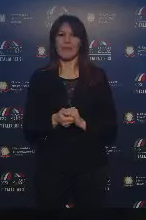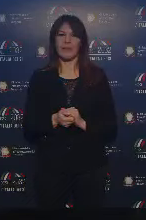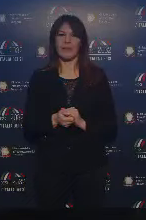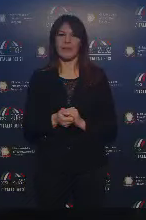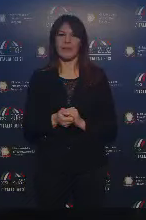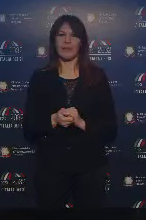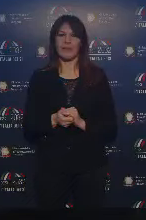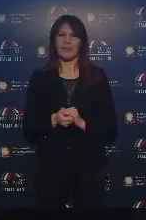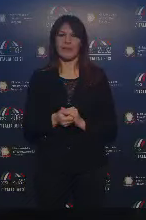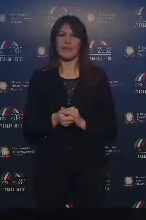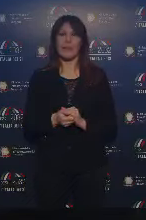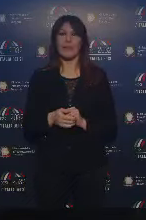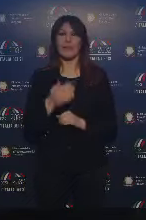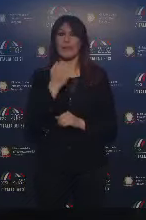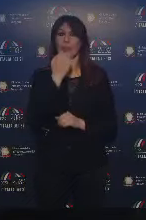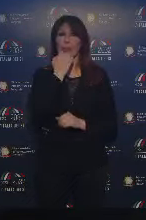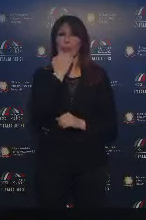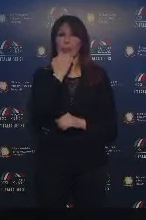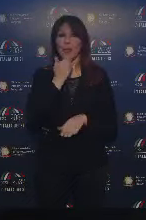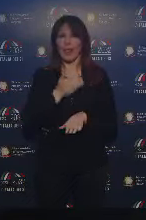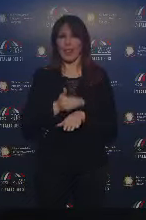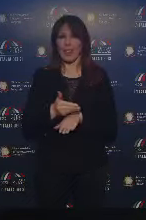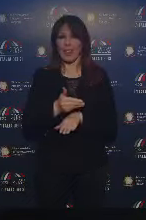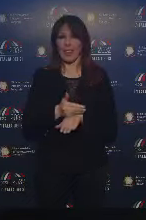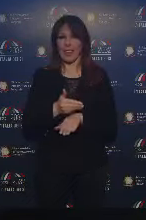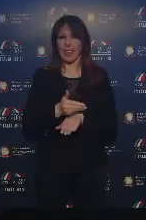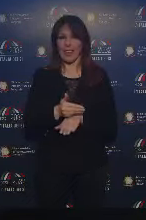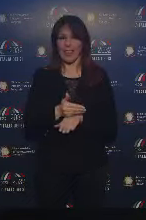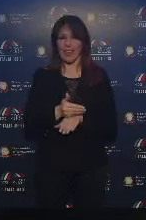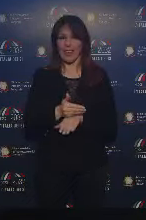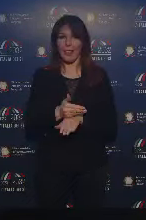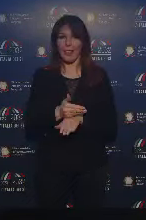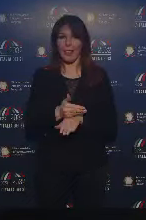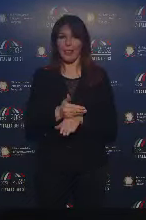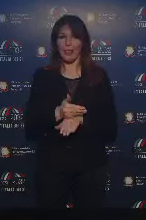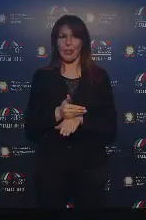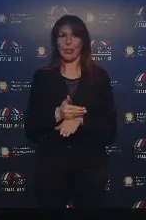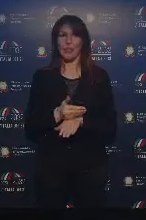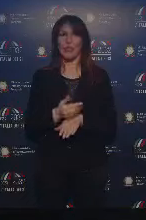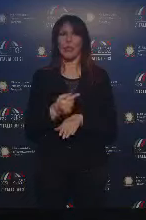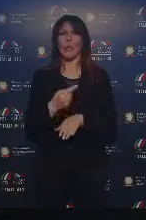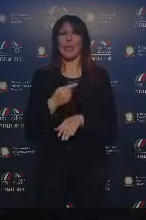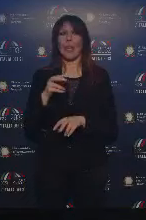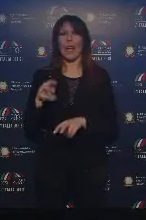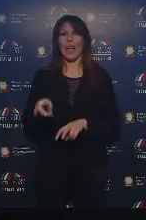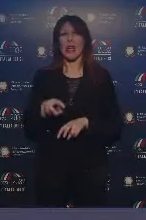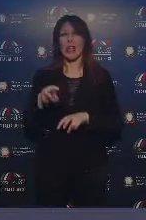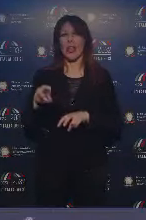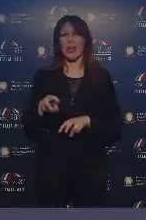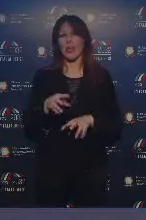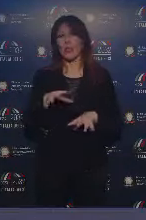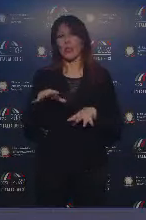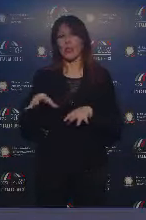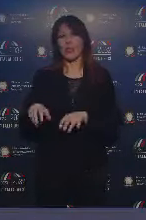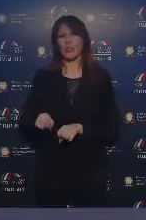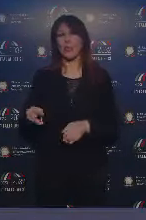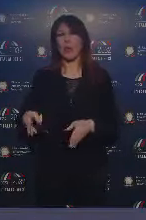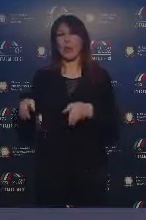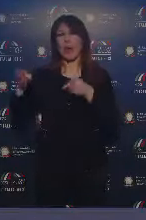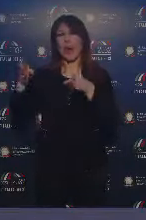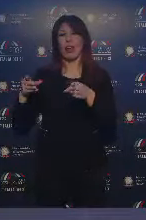Trasporti Scusate il ritardo Ero in Call sull'agricoltura con Palazzo Chigi